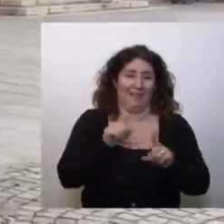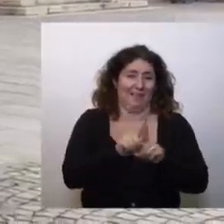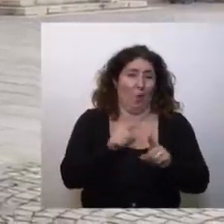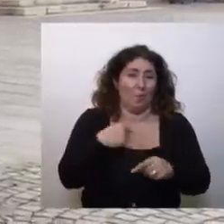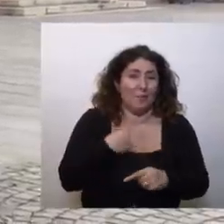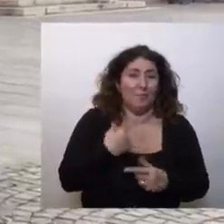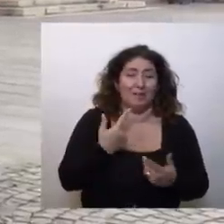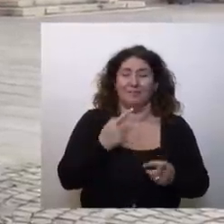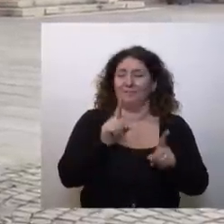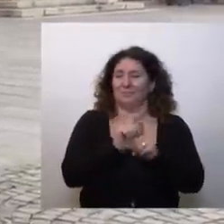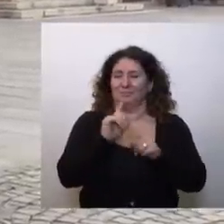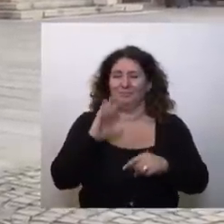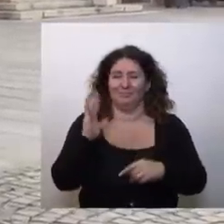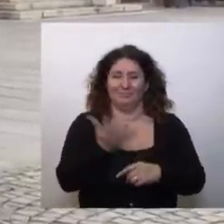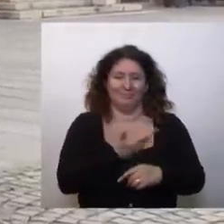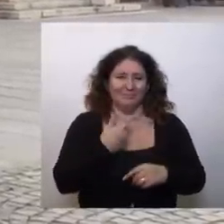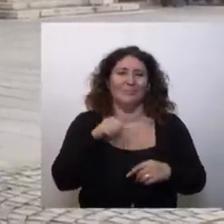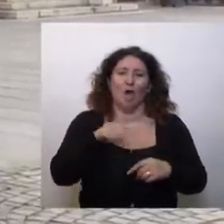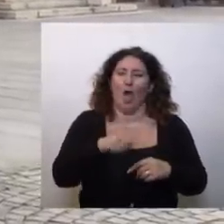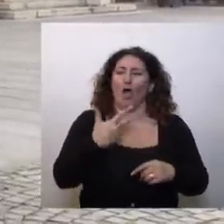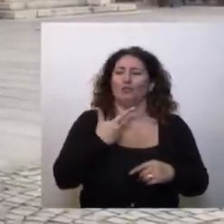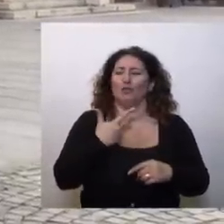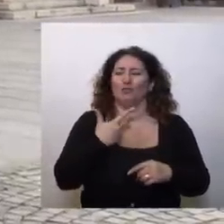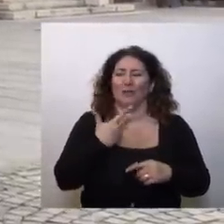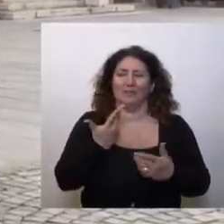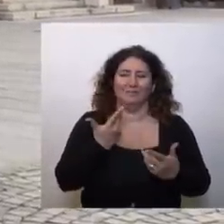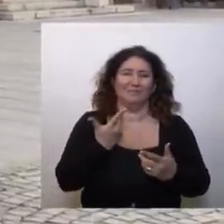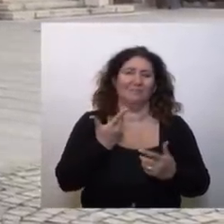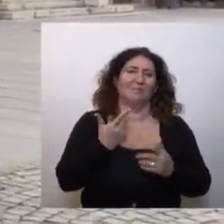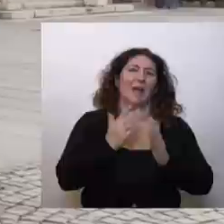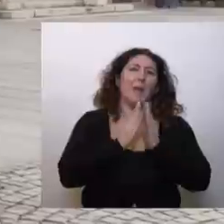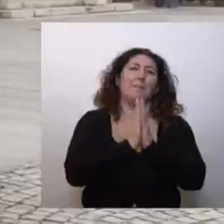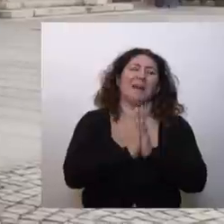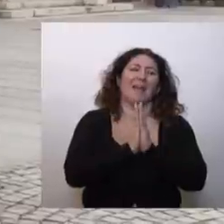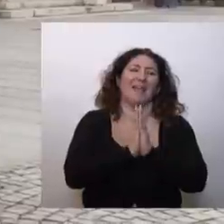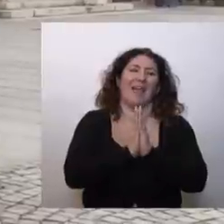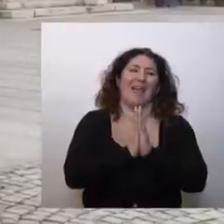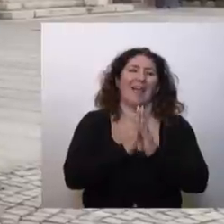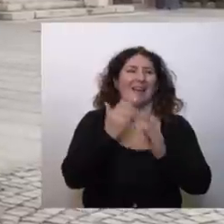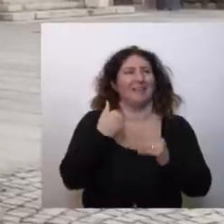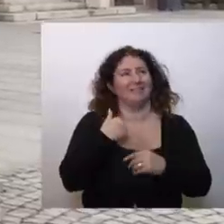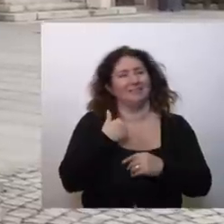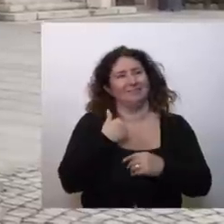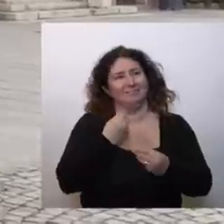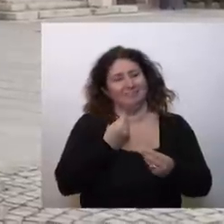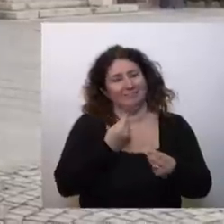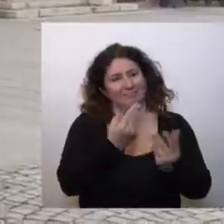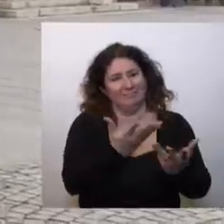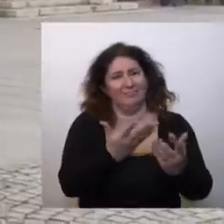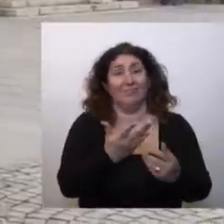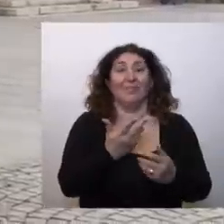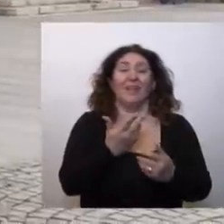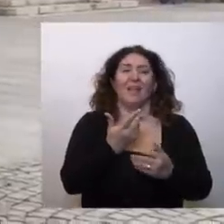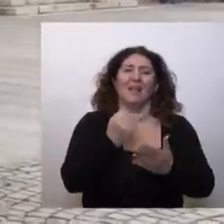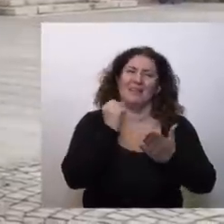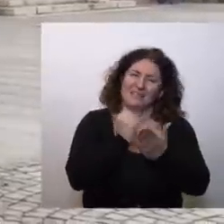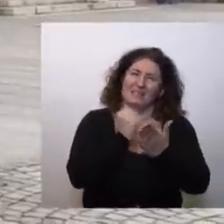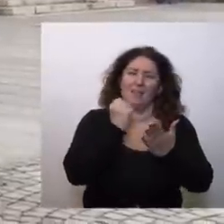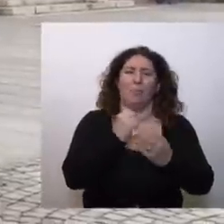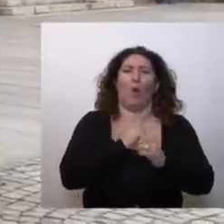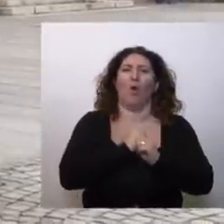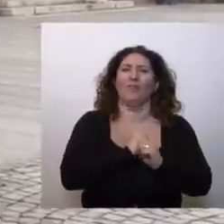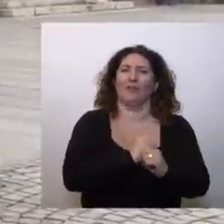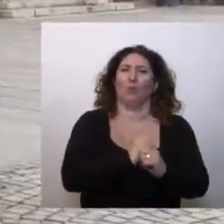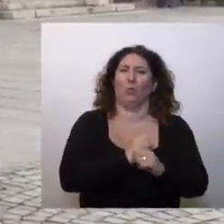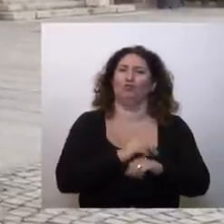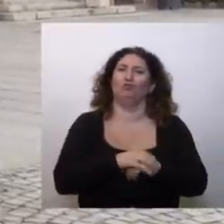noi, vengono oggi dedicate le nostre preghiere. È un simbolo di fiducia, ma è un simbolo che oggi